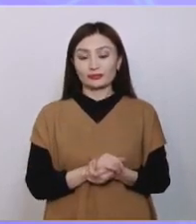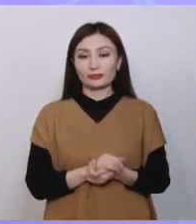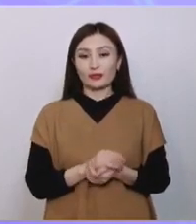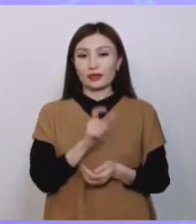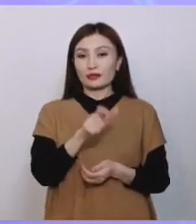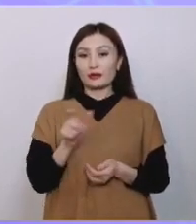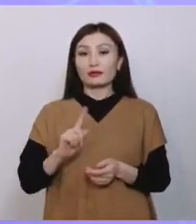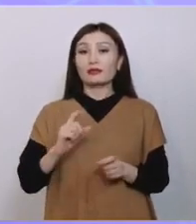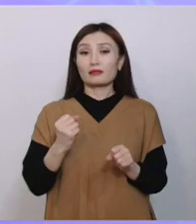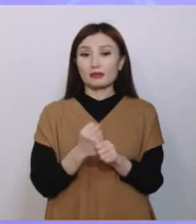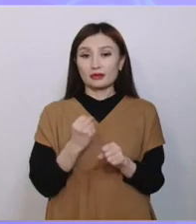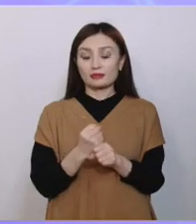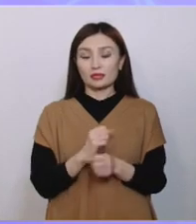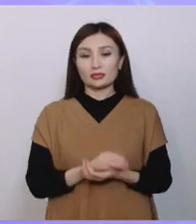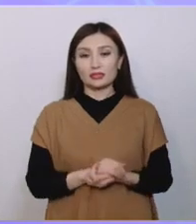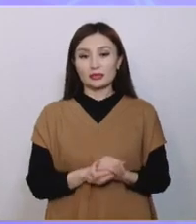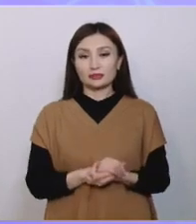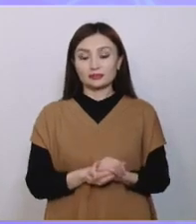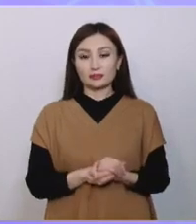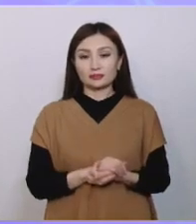Дыққандар емне қылып жатышат?